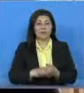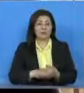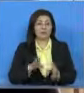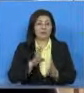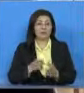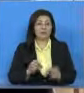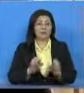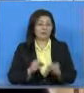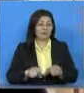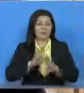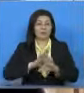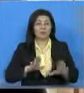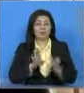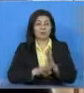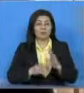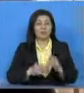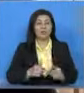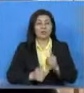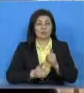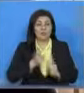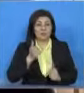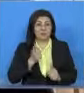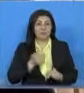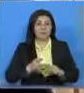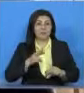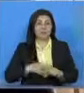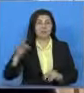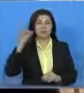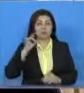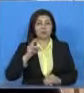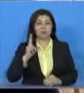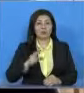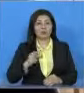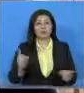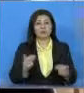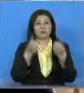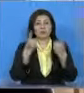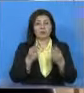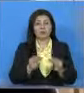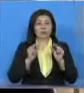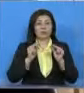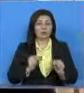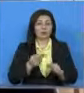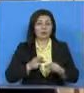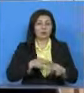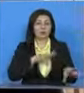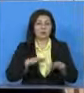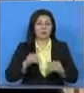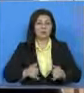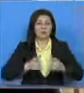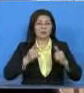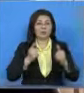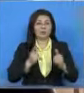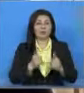без национального самосознания. Поэтому так важно помнить о нашей истории, о тех, кто ее творил. Справедливо, что памятные мероприятия также посвящены и